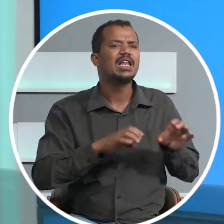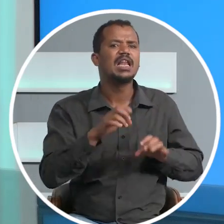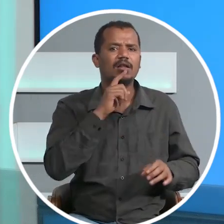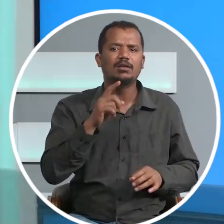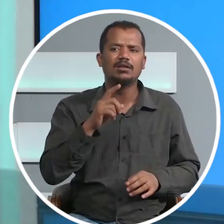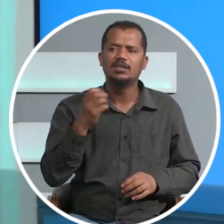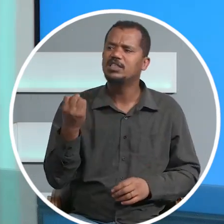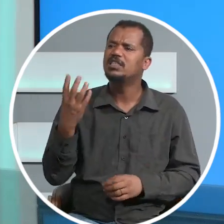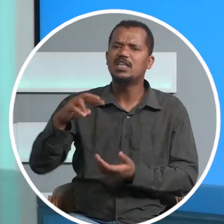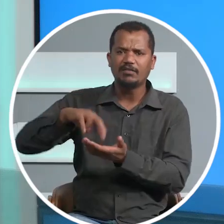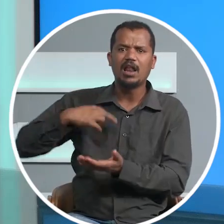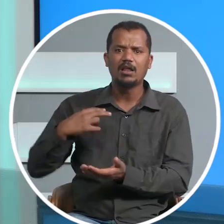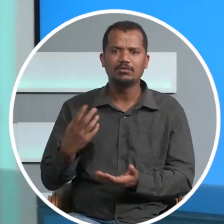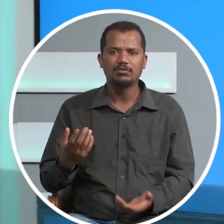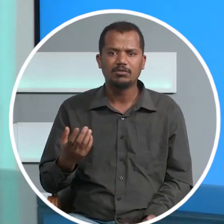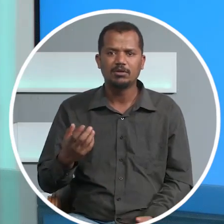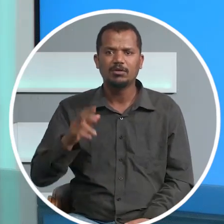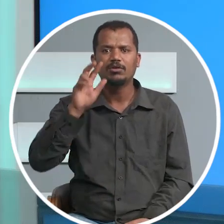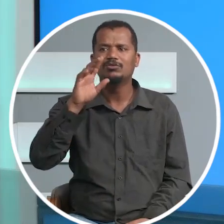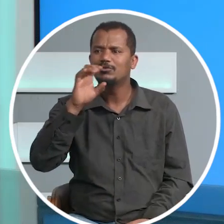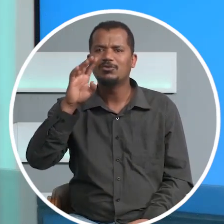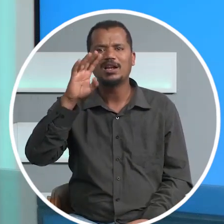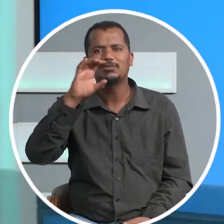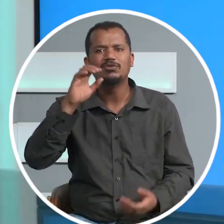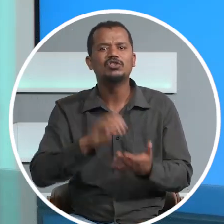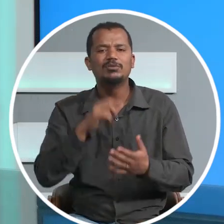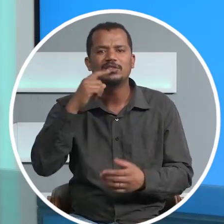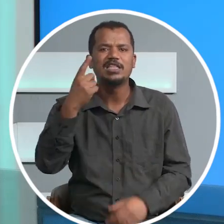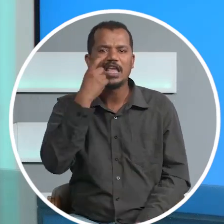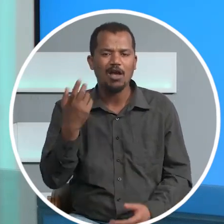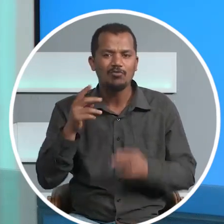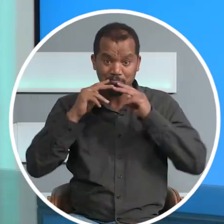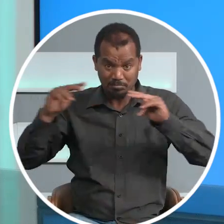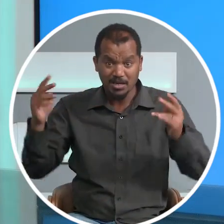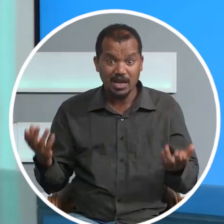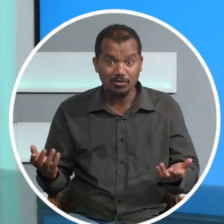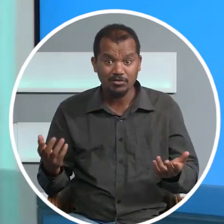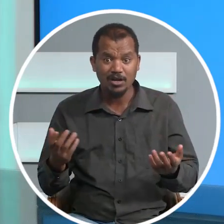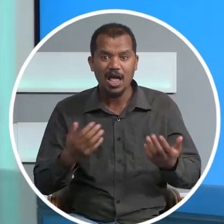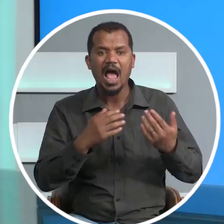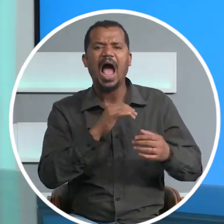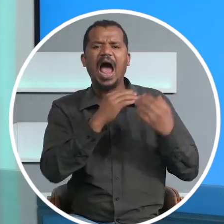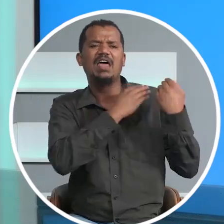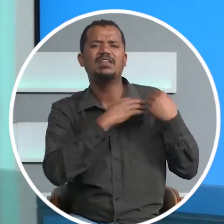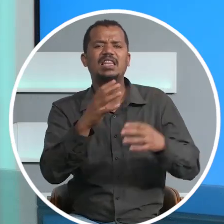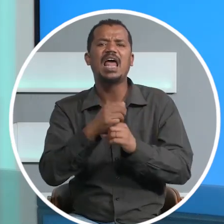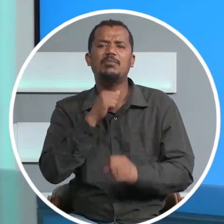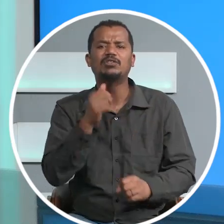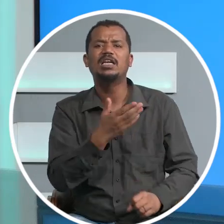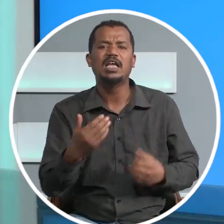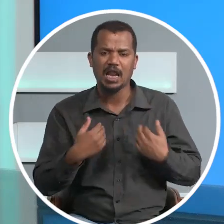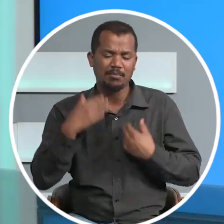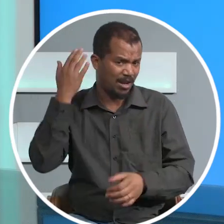ልናደርግ ስንላቸው ስንት ከፍሉናላችሁ ይላሉ። የሚጠይቁት ደግሞ 300-400 ሺህ ነው። ፕራይም ታይም ከተባለ ደግሞ ሌላ ነገር ነው። እና ኃላፊነት ያለ መውሰድ አለ።